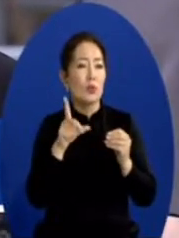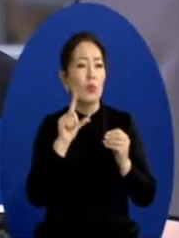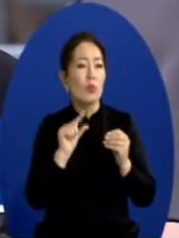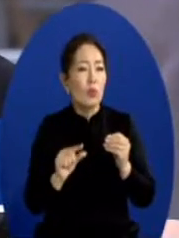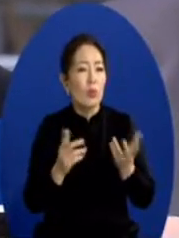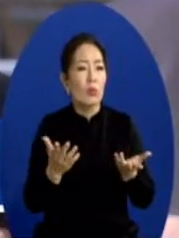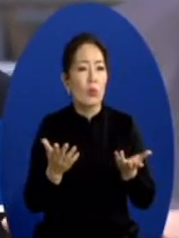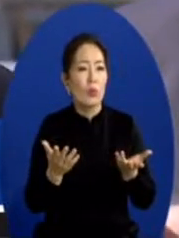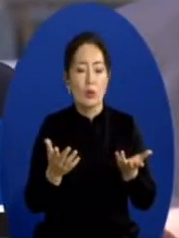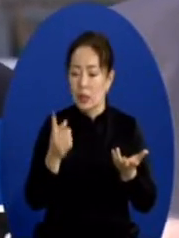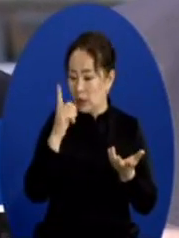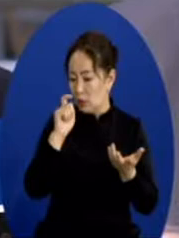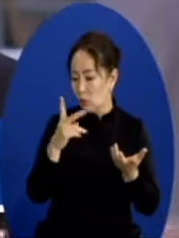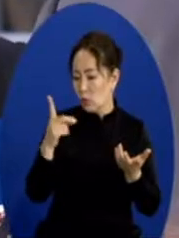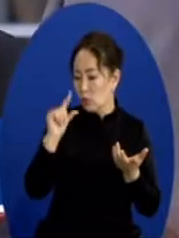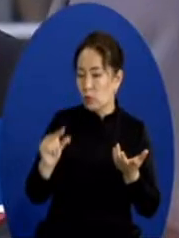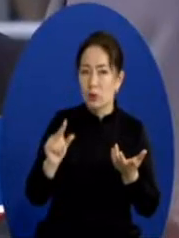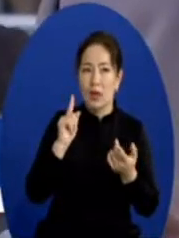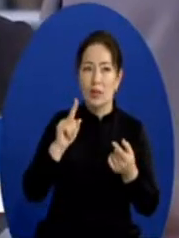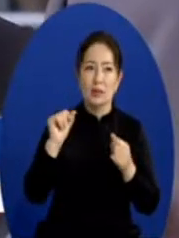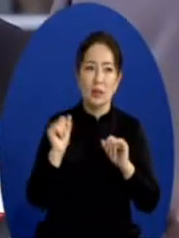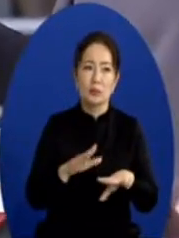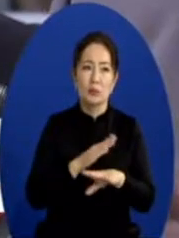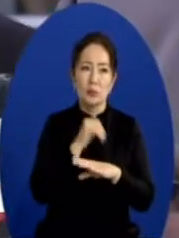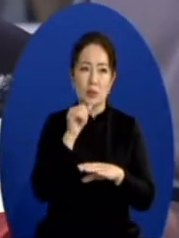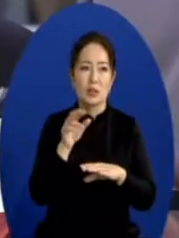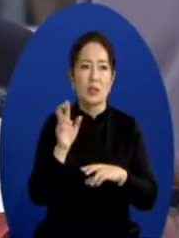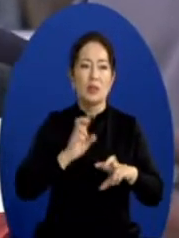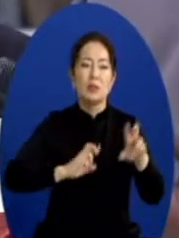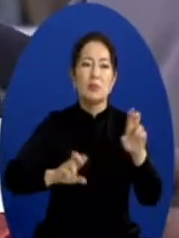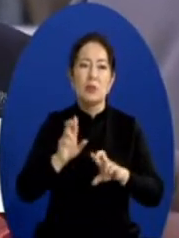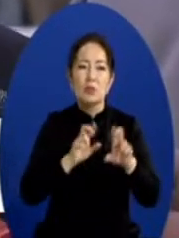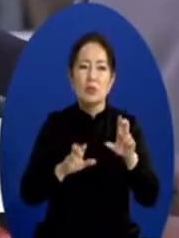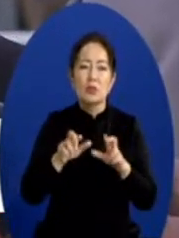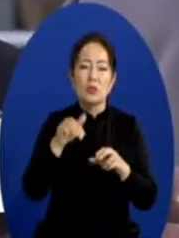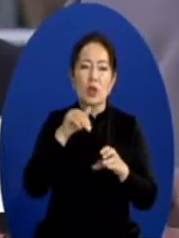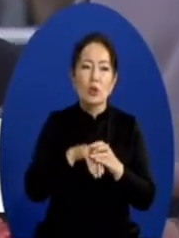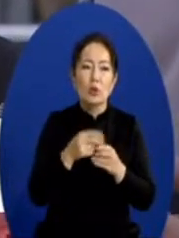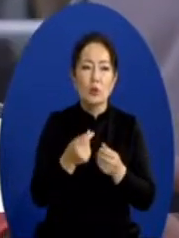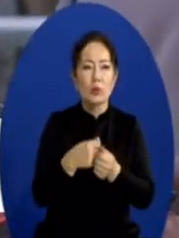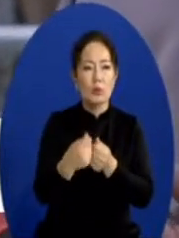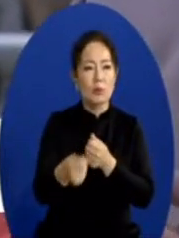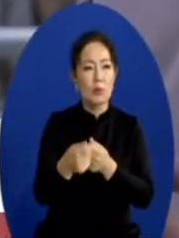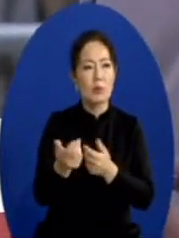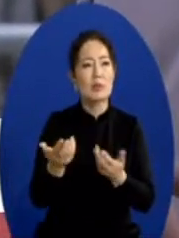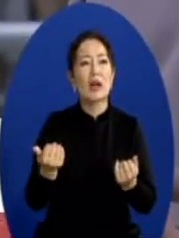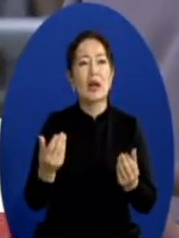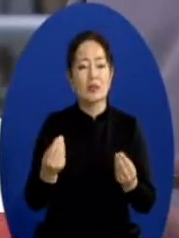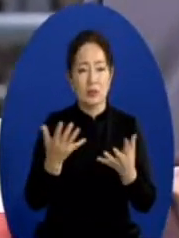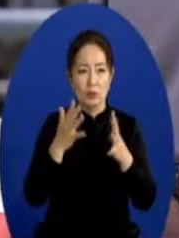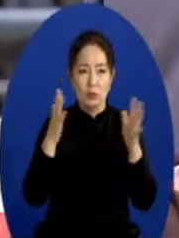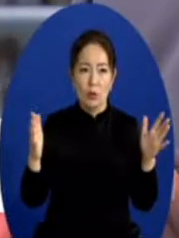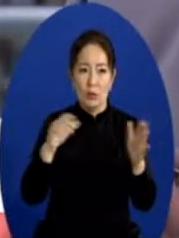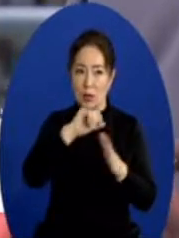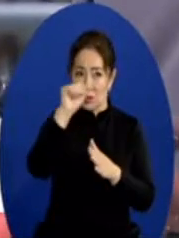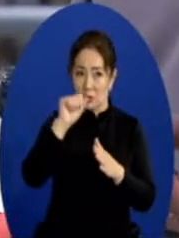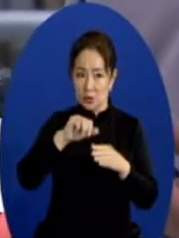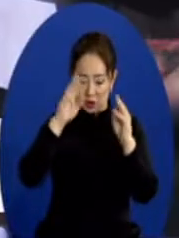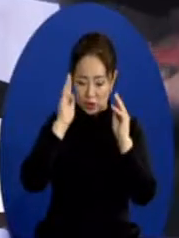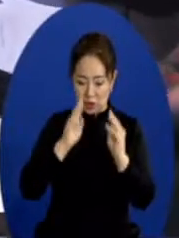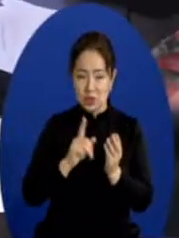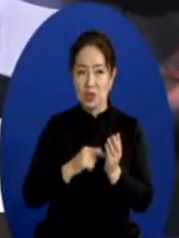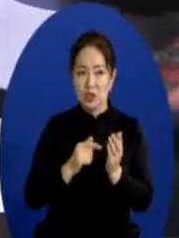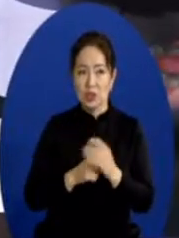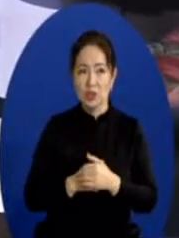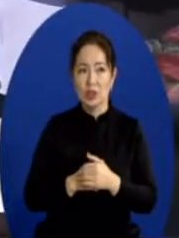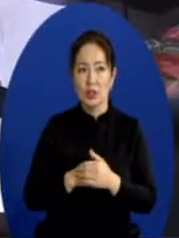буулгаад зөвхөн хүү буулгаад орхихоос илүүтэй энэ зах зээл дээр бизнес руу яаж мөнгө хийж өгөх юм гэдэг дээр л бас томоохон асуултуудыг шийдэх юм